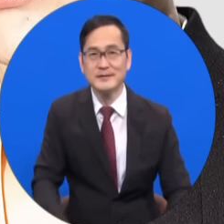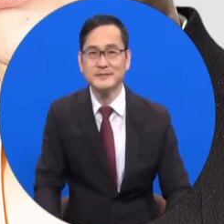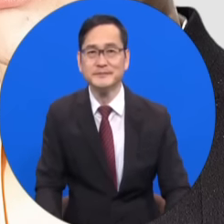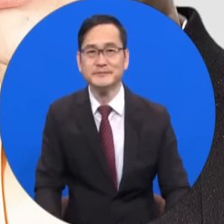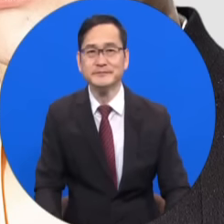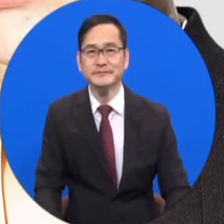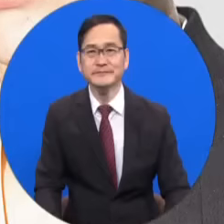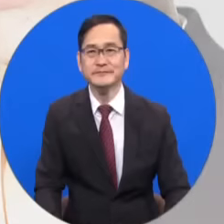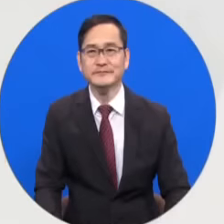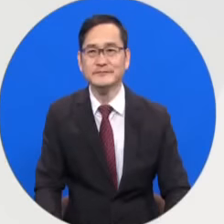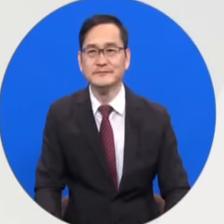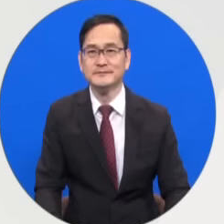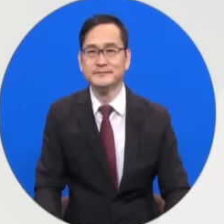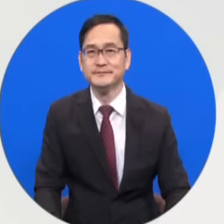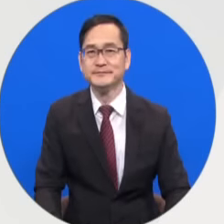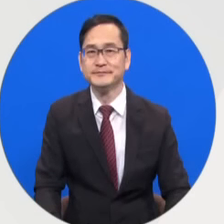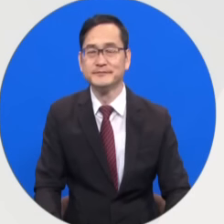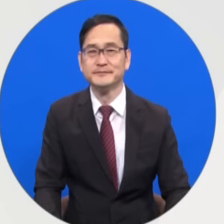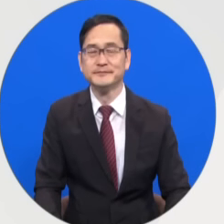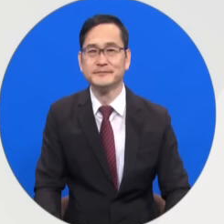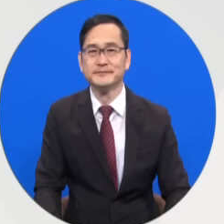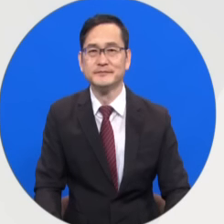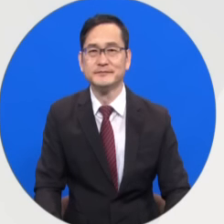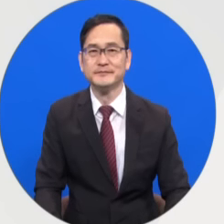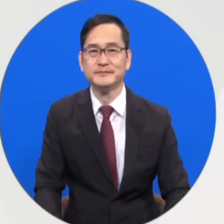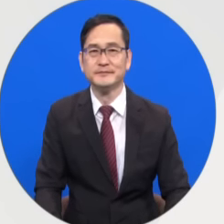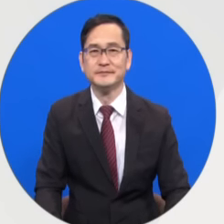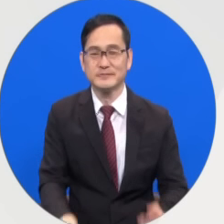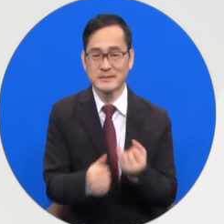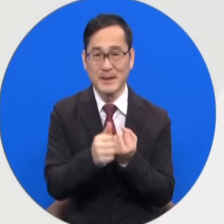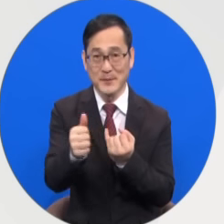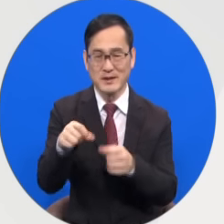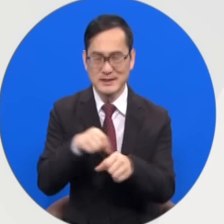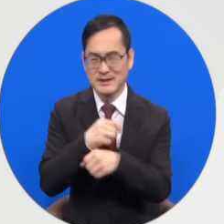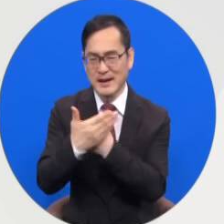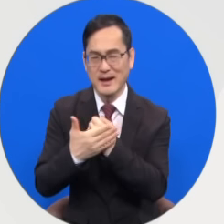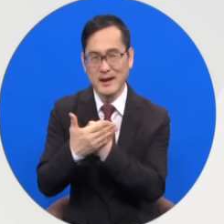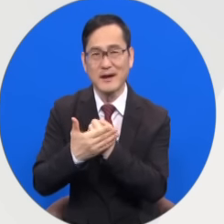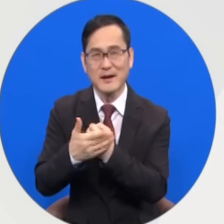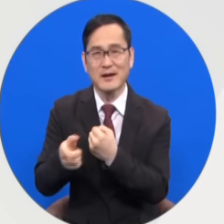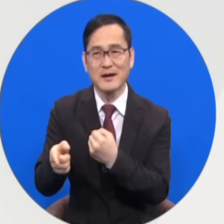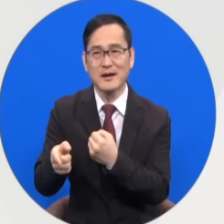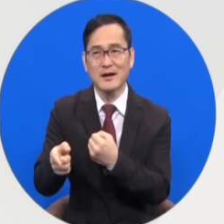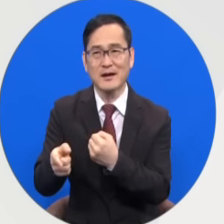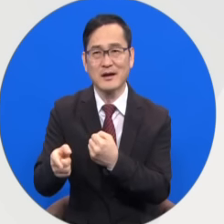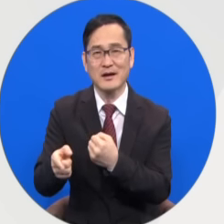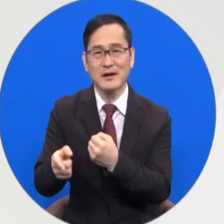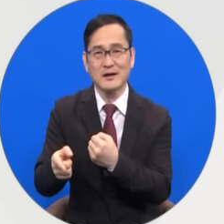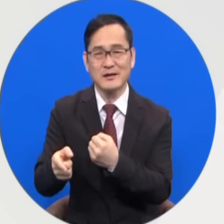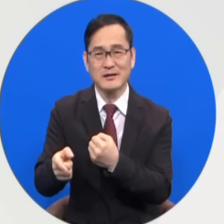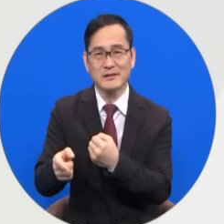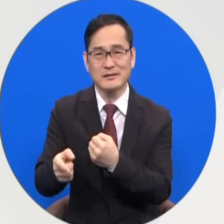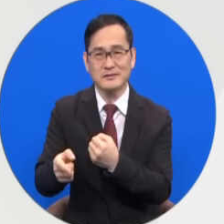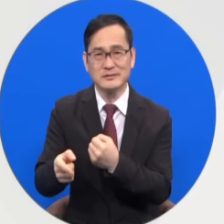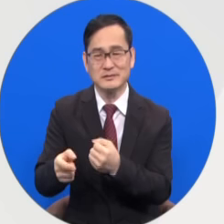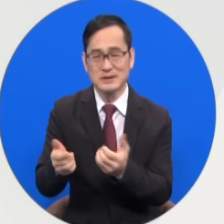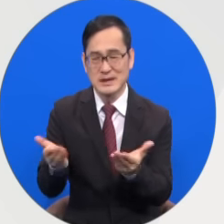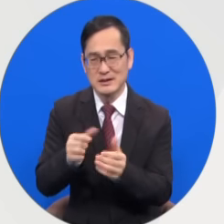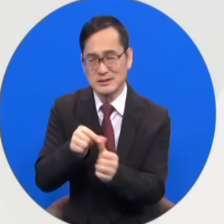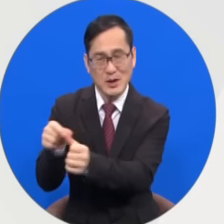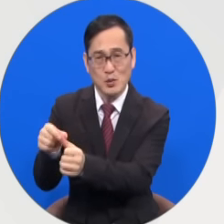됐습니다 자 그중에서이 전남편 티켓 체 용역과 관련해서 전주 지검이 문다 씨에게 이달 중